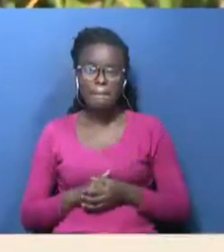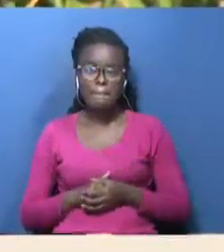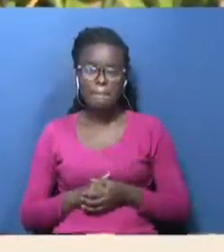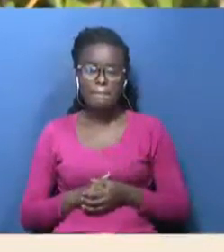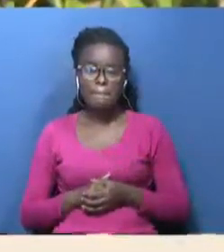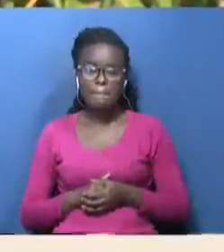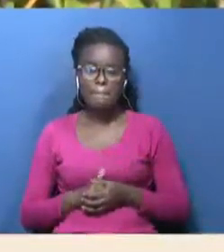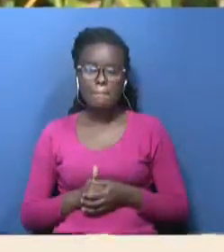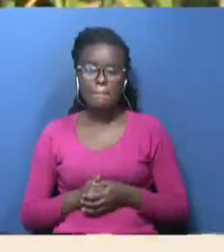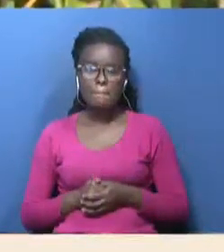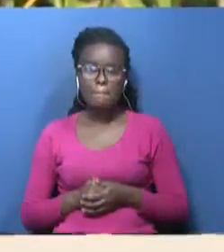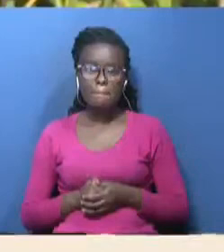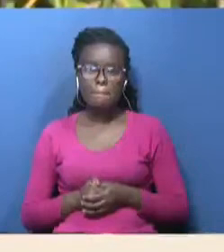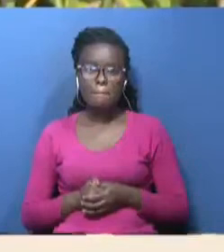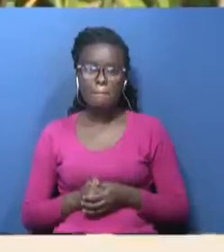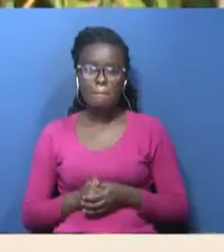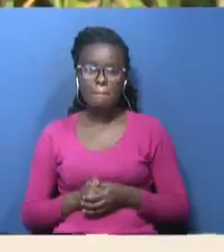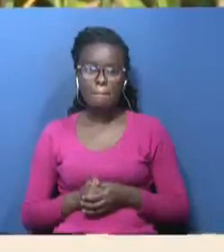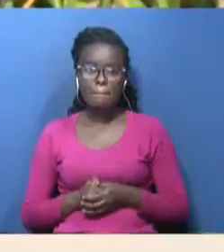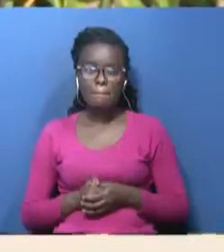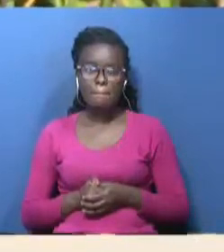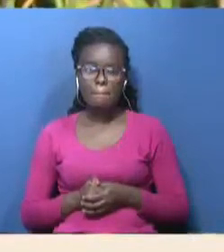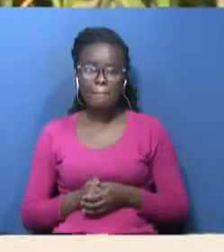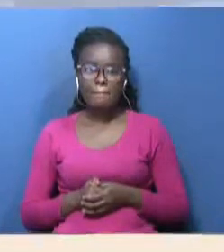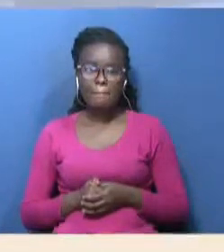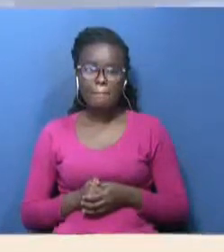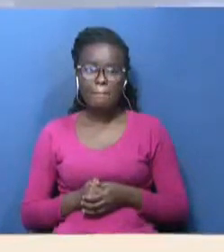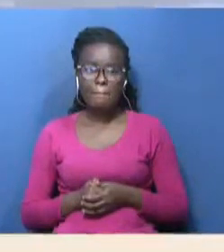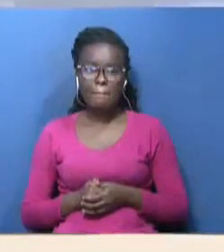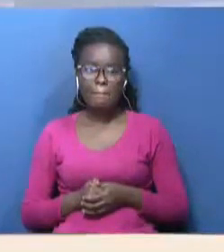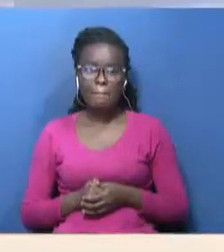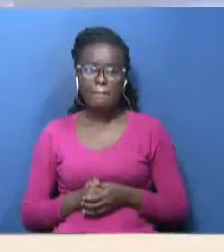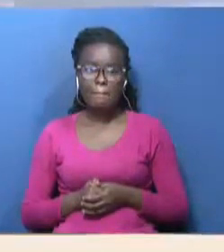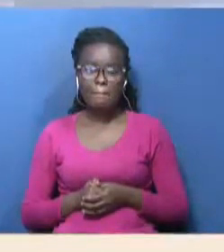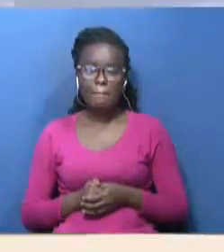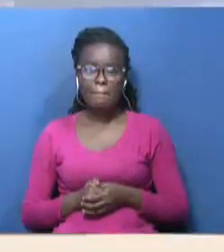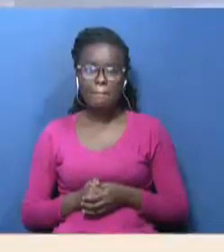TV, Njĩta Gĩtaũ wa Wanjikũ.